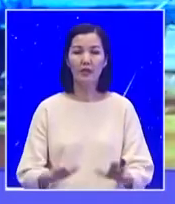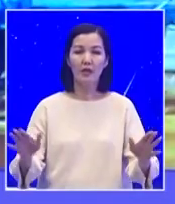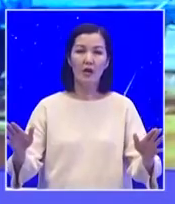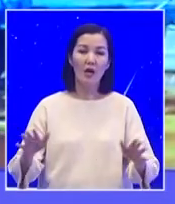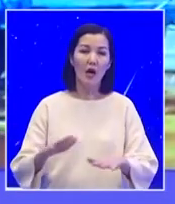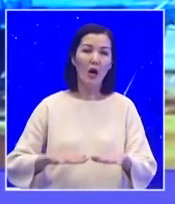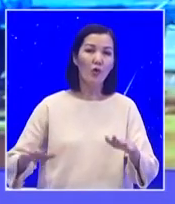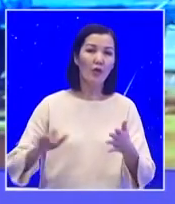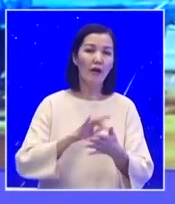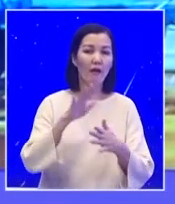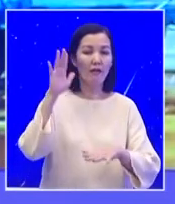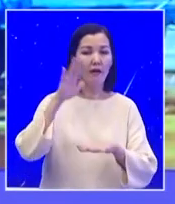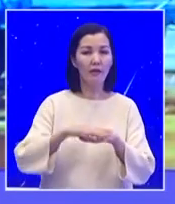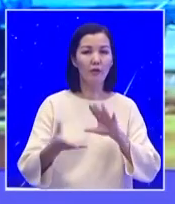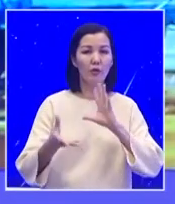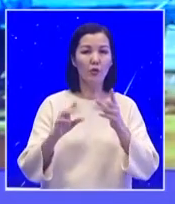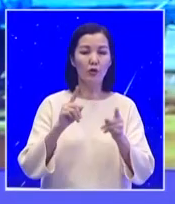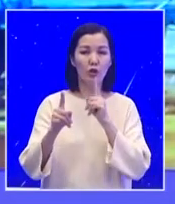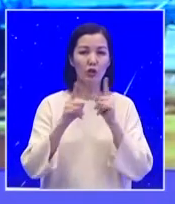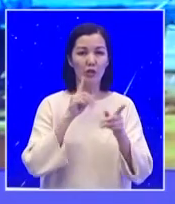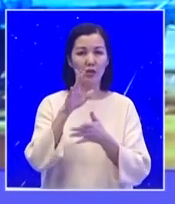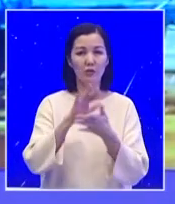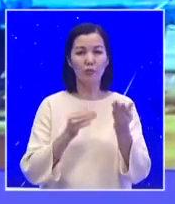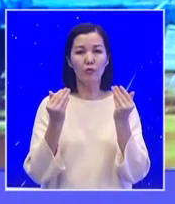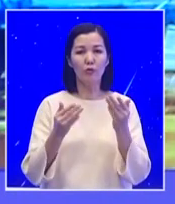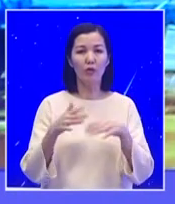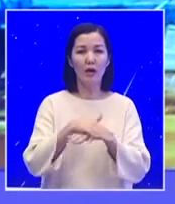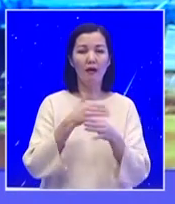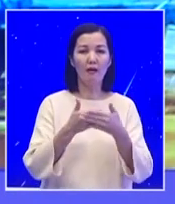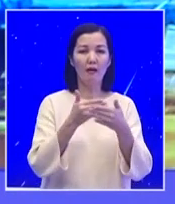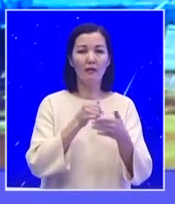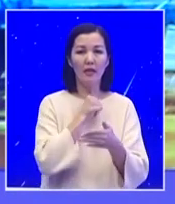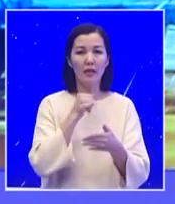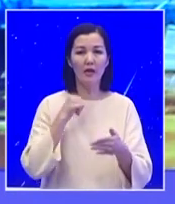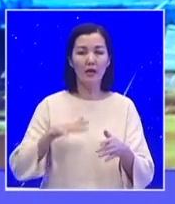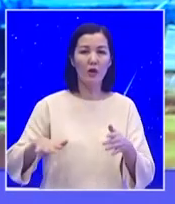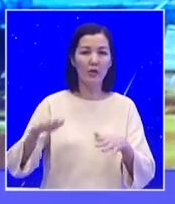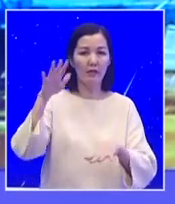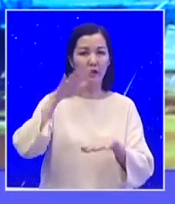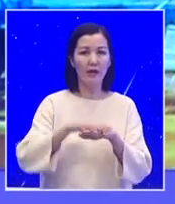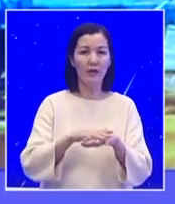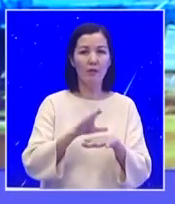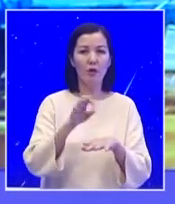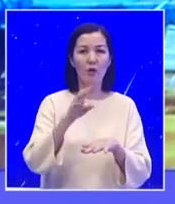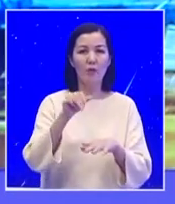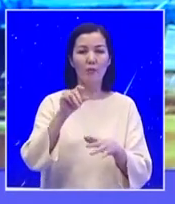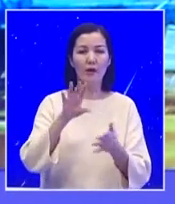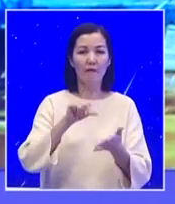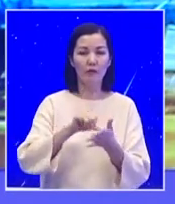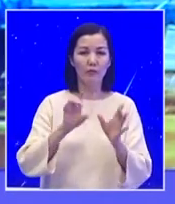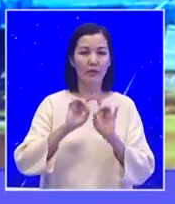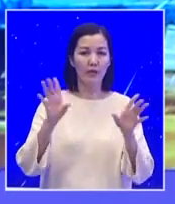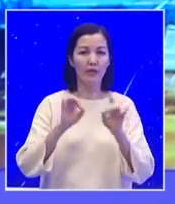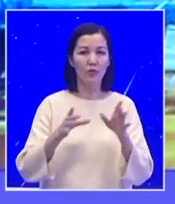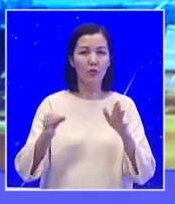Аудан қала әкімдерінің қорытынды жиындары жалғасуда. Бүгін халық алдында Талғар ауданының әкімі Жолан Омаров есеп берді. Кеңеске